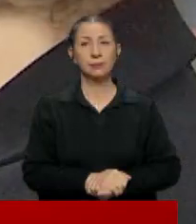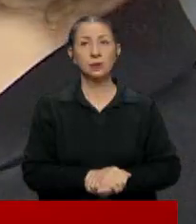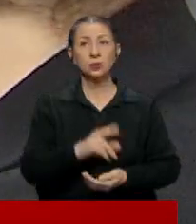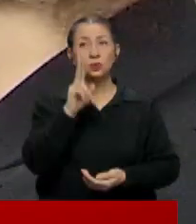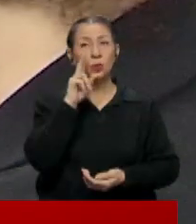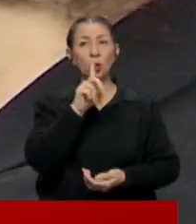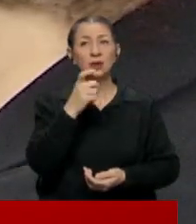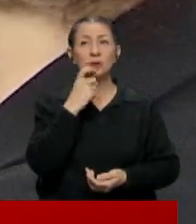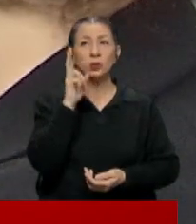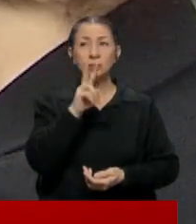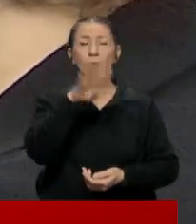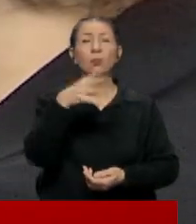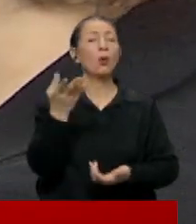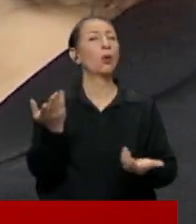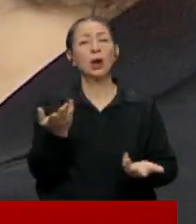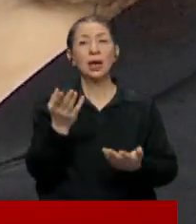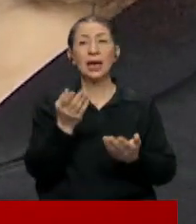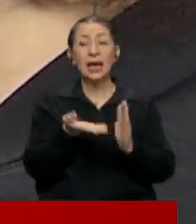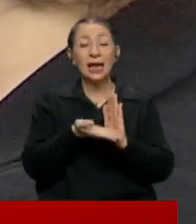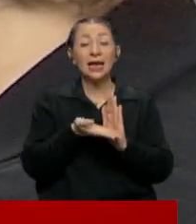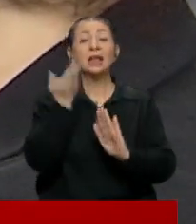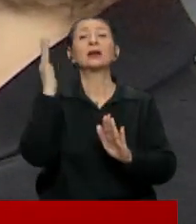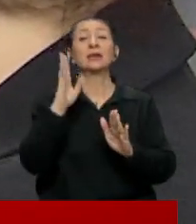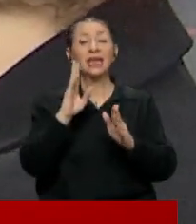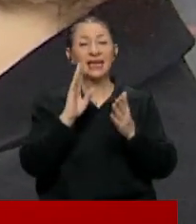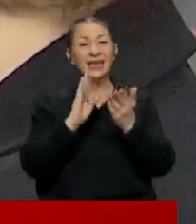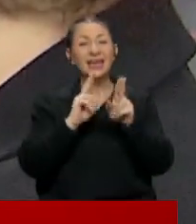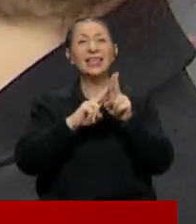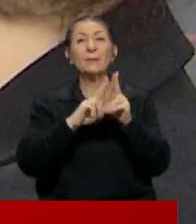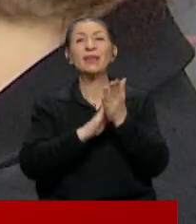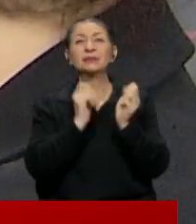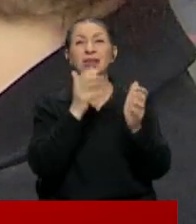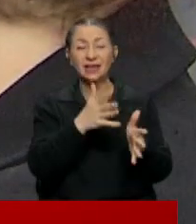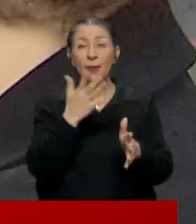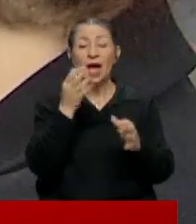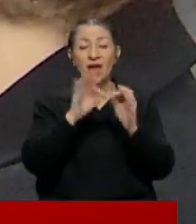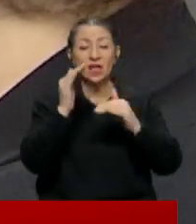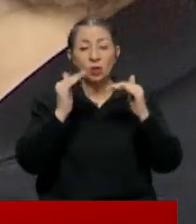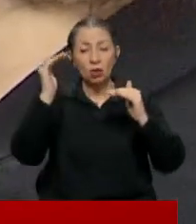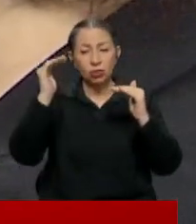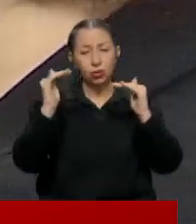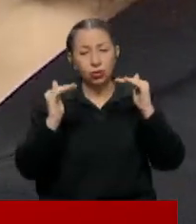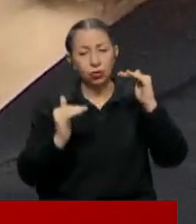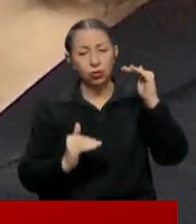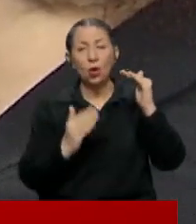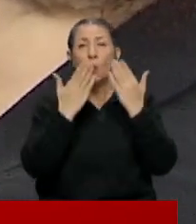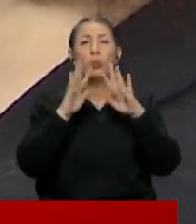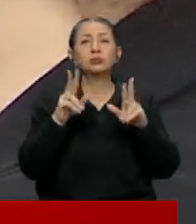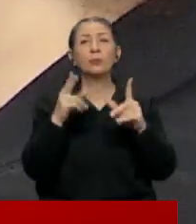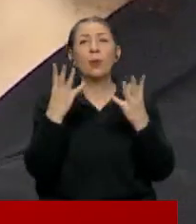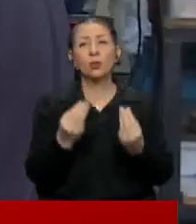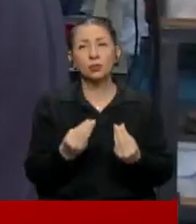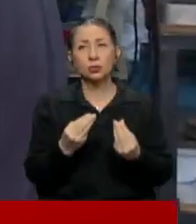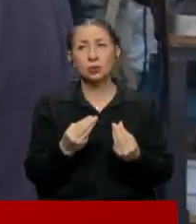Son 10 yılda gördüğümüz tablo şu. Kaldırılmadı kıdem tazminatı ama enflasyona ezdirilerek aslında yok hükmüne